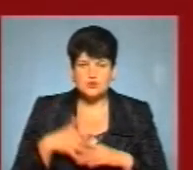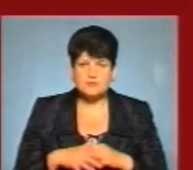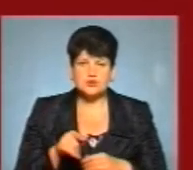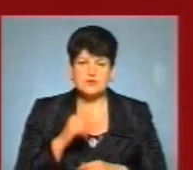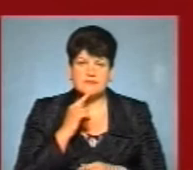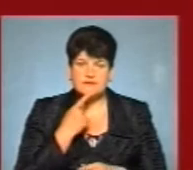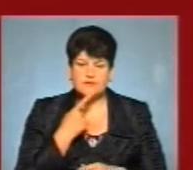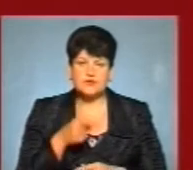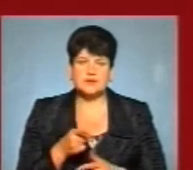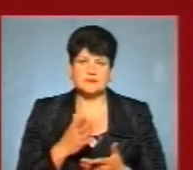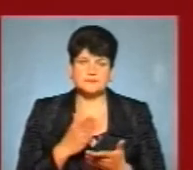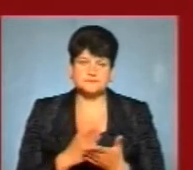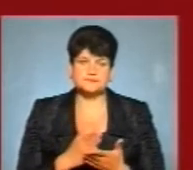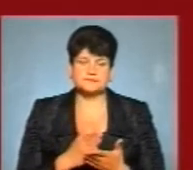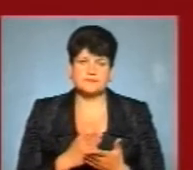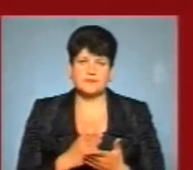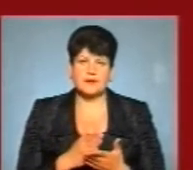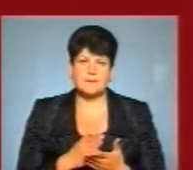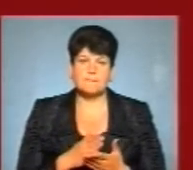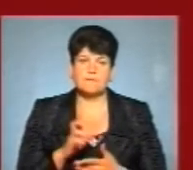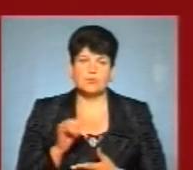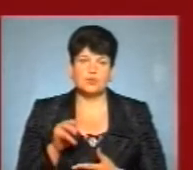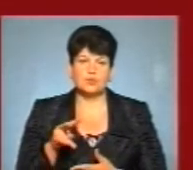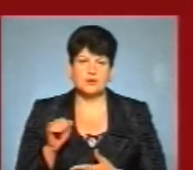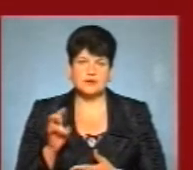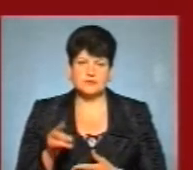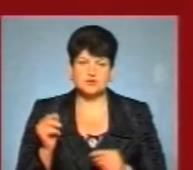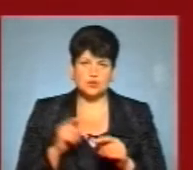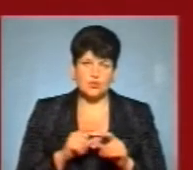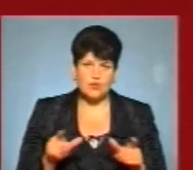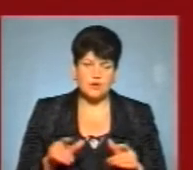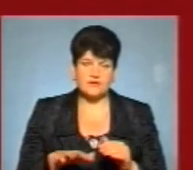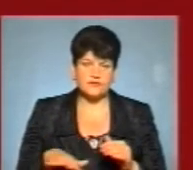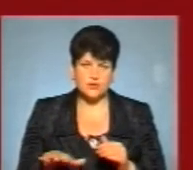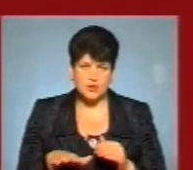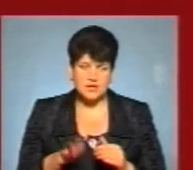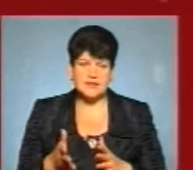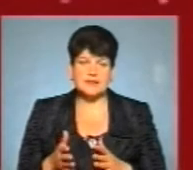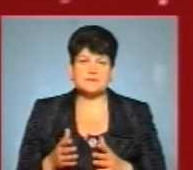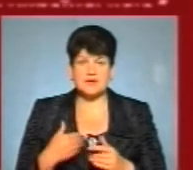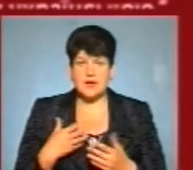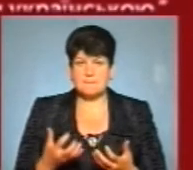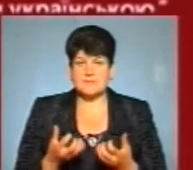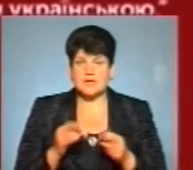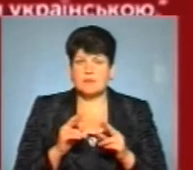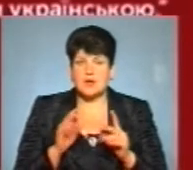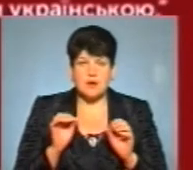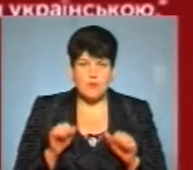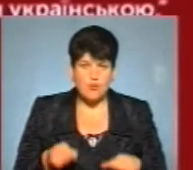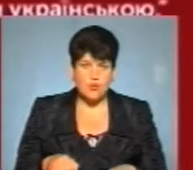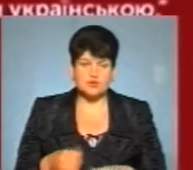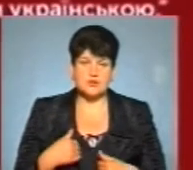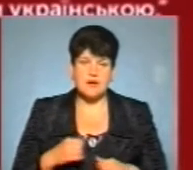тяжко. Вони стикаються навіть там з певним булінгом в школі і в дворі. Але я їх підтримую, як можу. Все ж таки